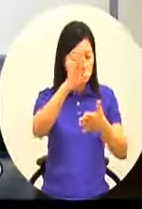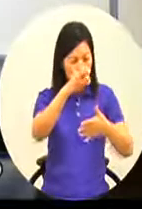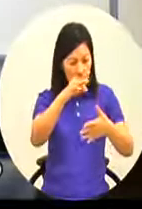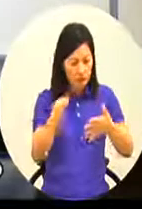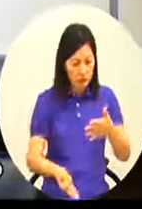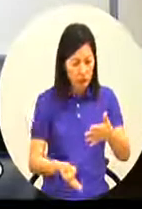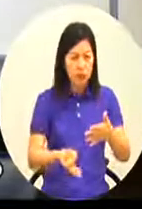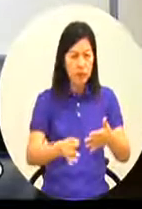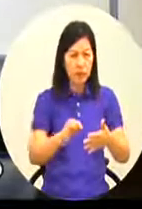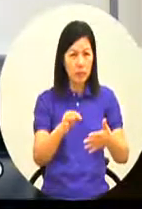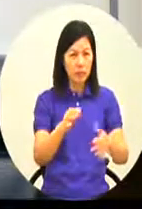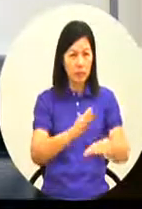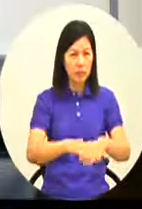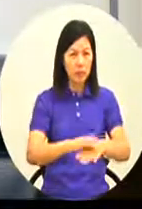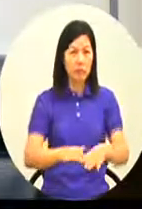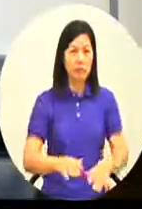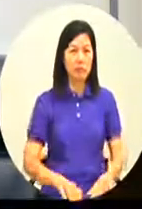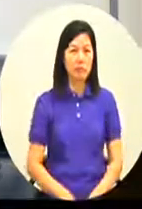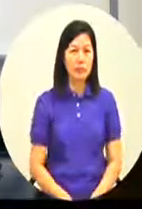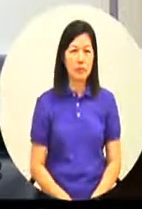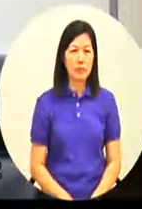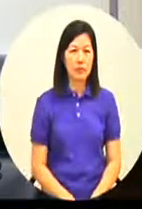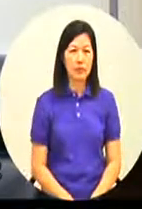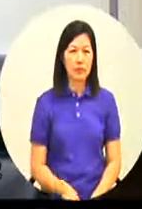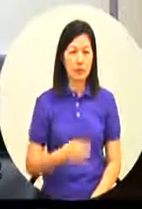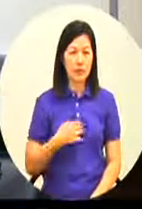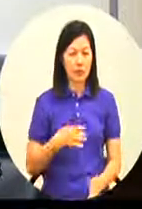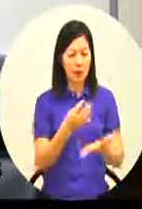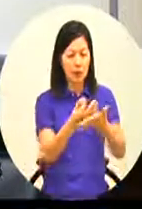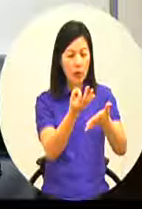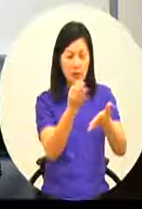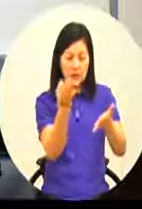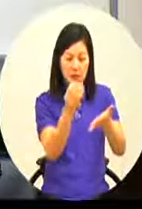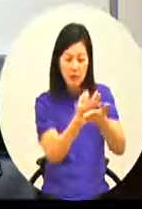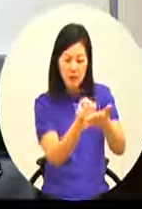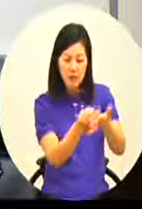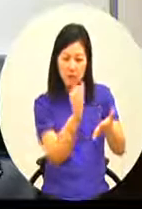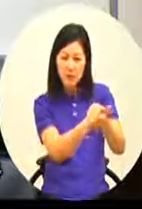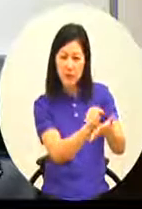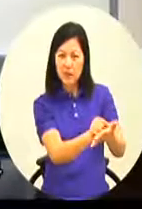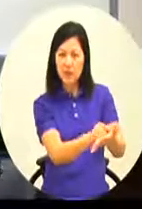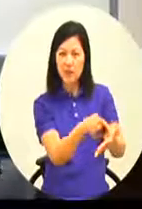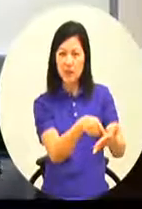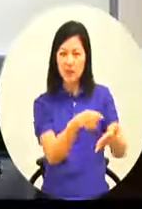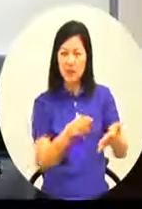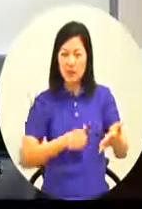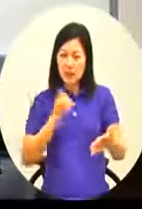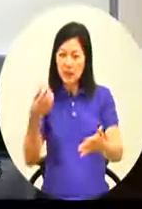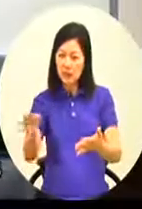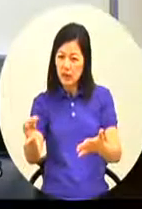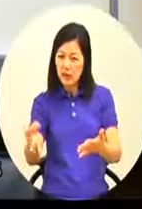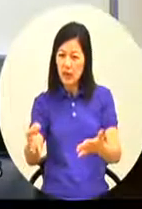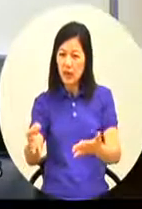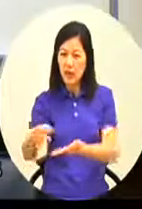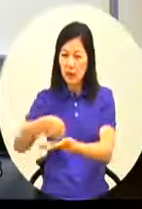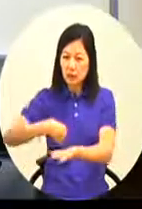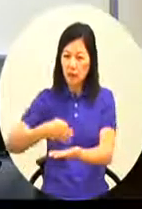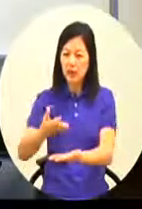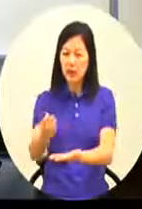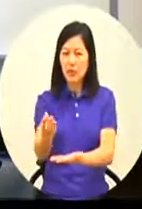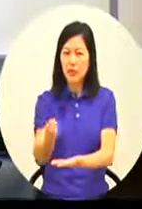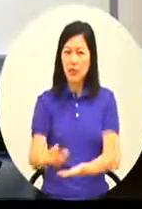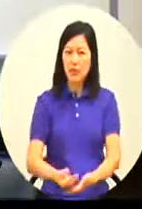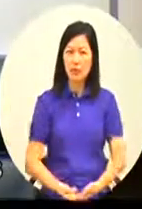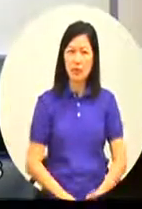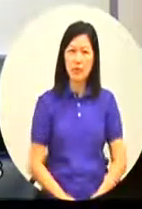实际上就没有这些现金流啊，我只有账面的东西而已，我没有实际的金钱呐。哦，你懂我意思吗？ 我了解